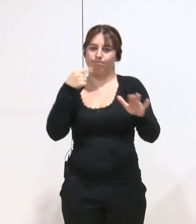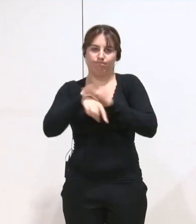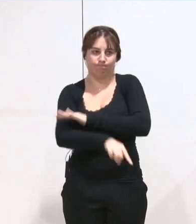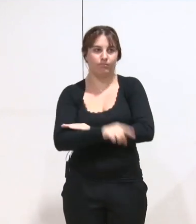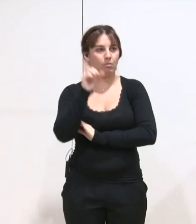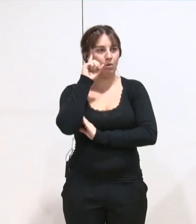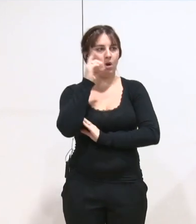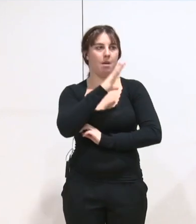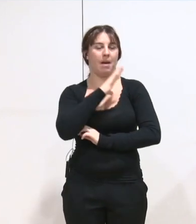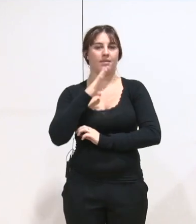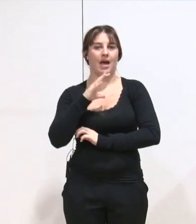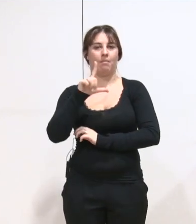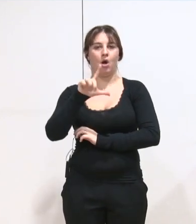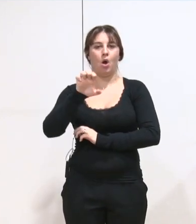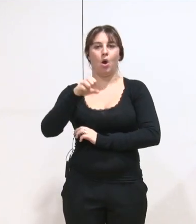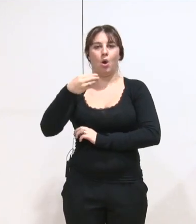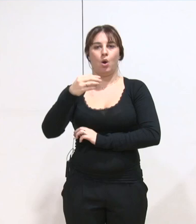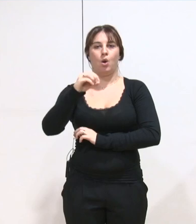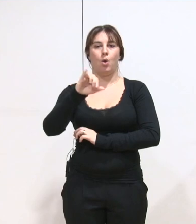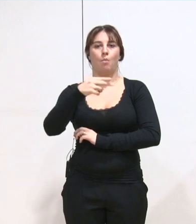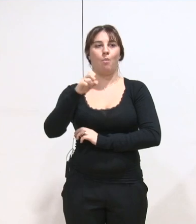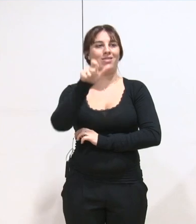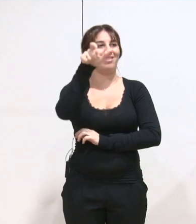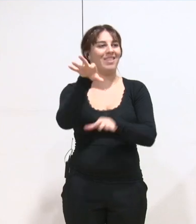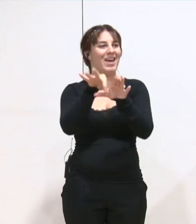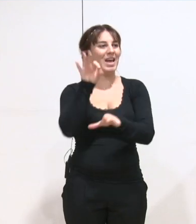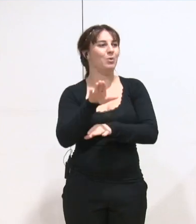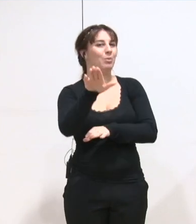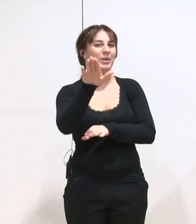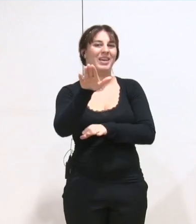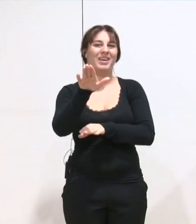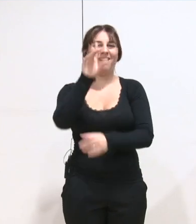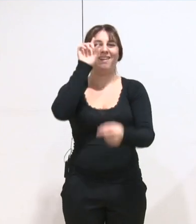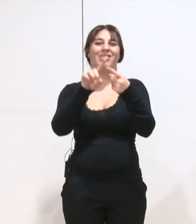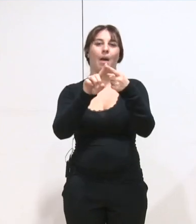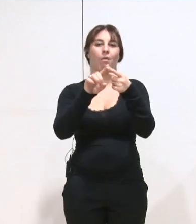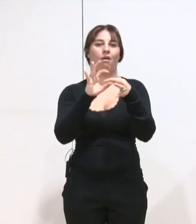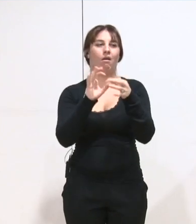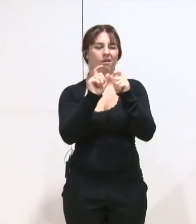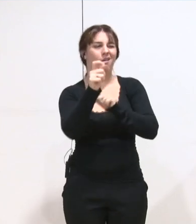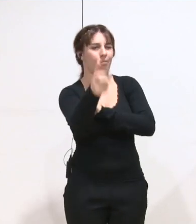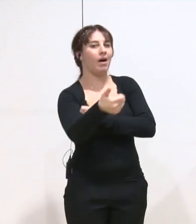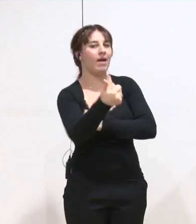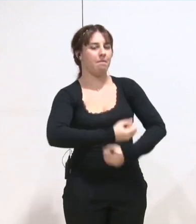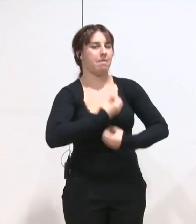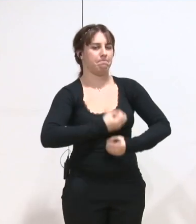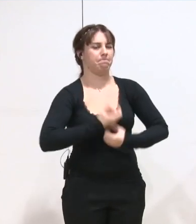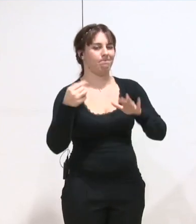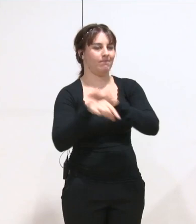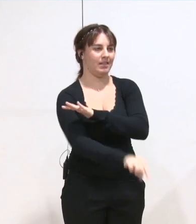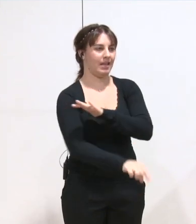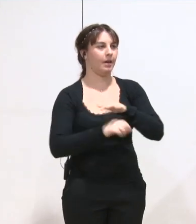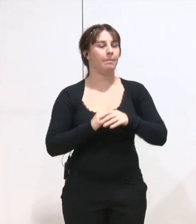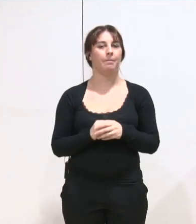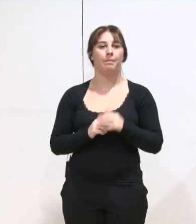Laetitia Lemoine, l'élue de ce secteur, aura à cœur de nous faire part d'un certain nombre de choses. Donc, à